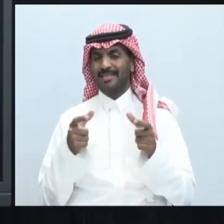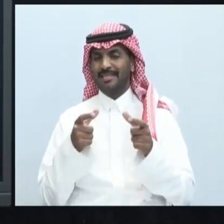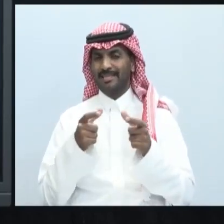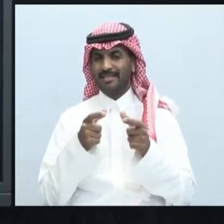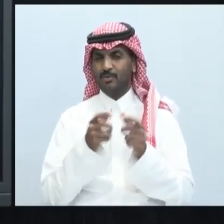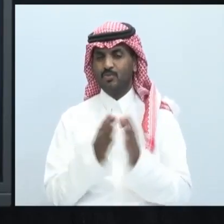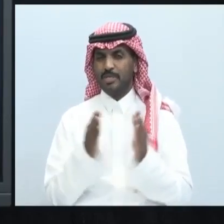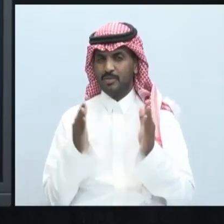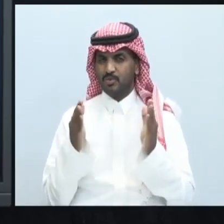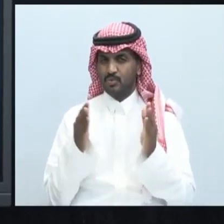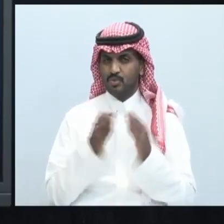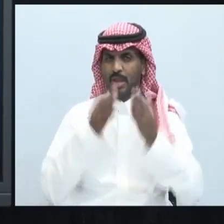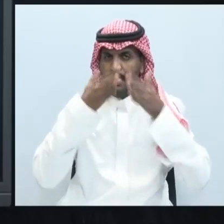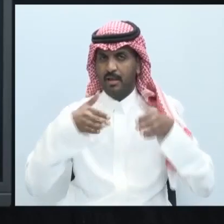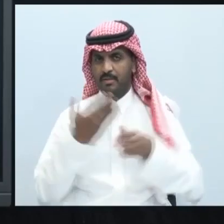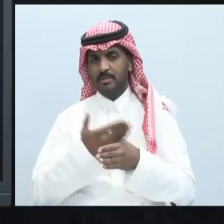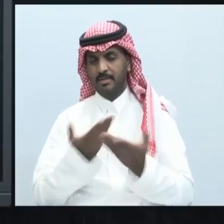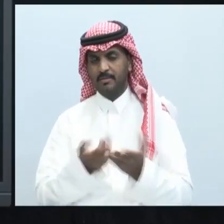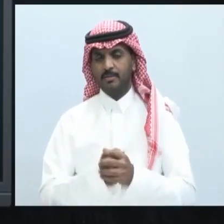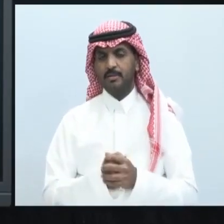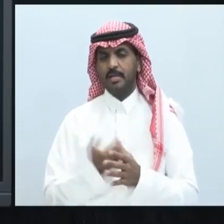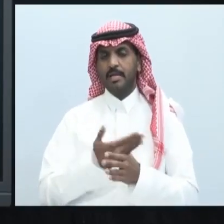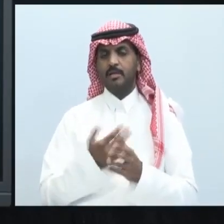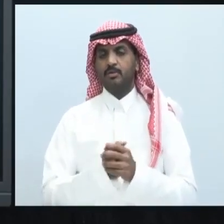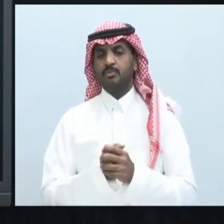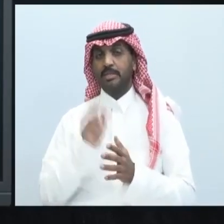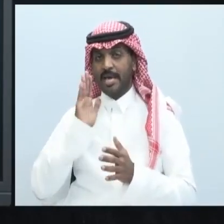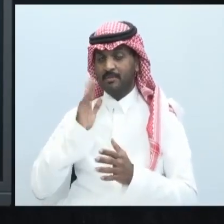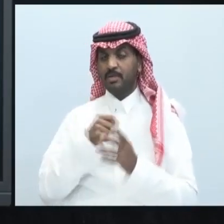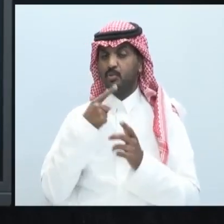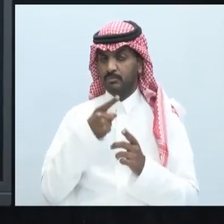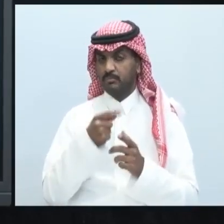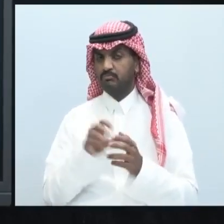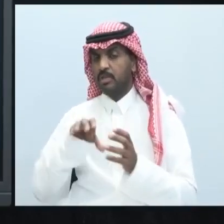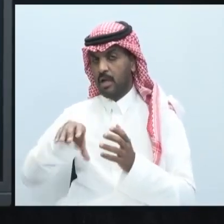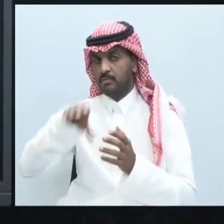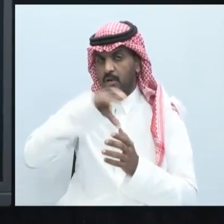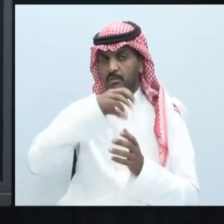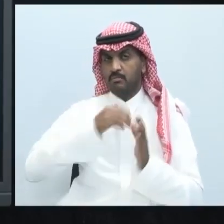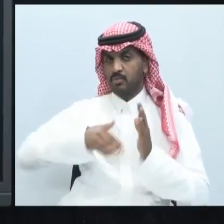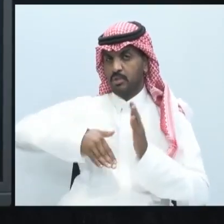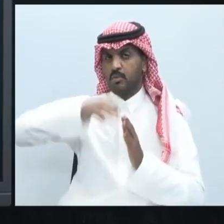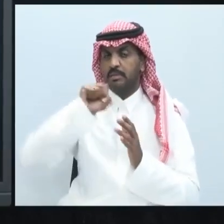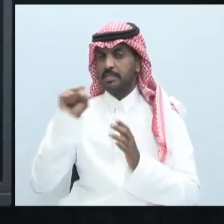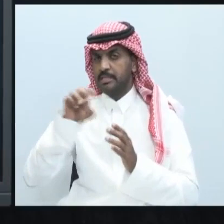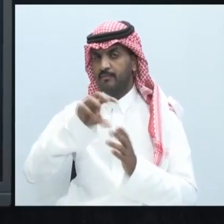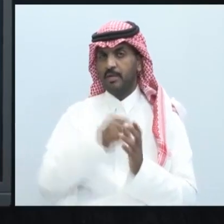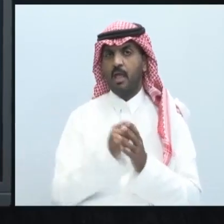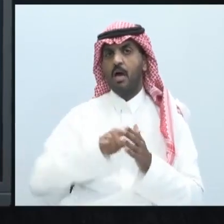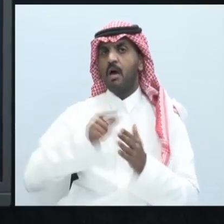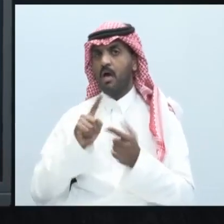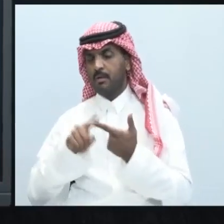ويبدا يصغر هذا الهرم لماذا لانه دائما عندما نريد ان ننتقل من مستوى تصنيف الى مستوى